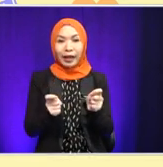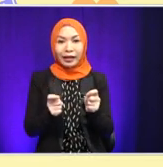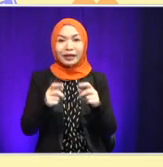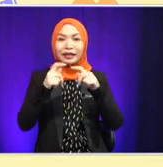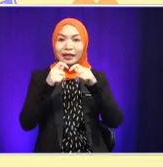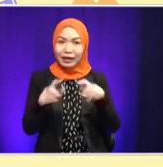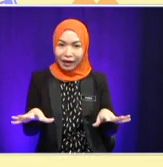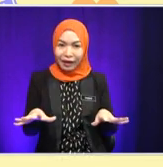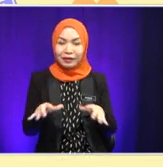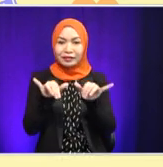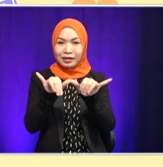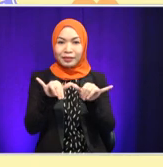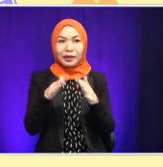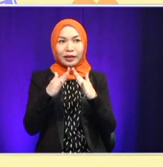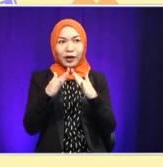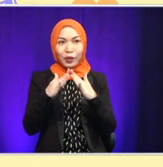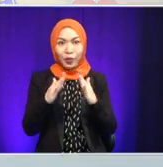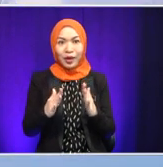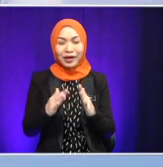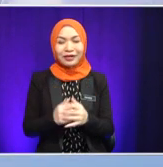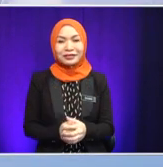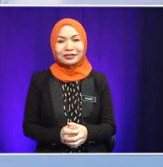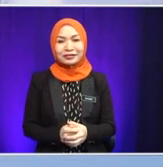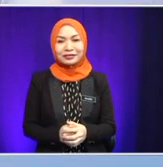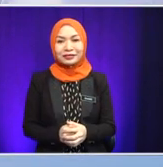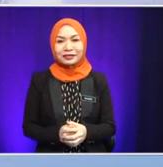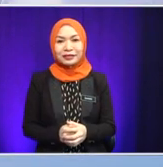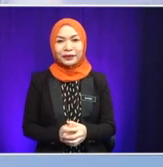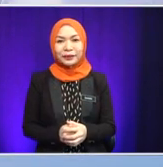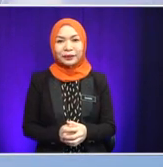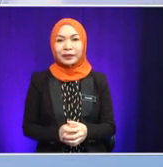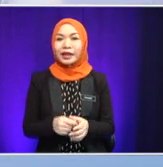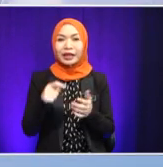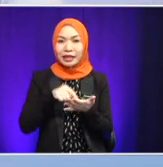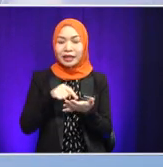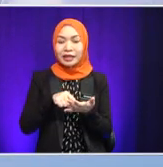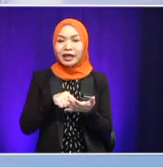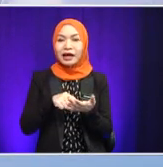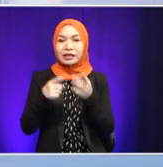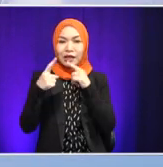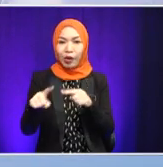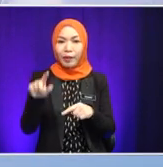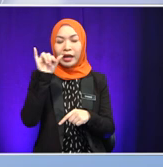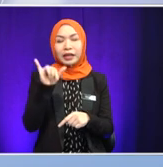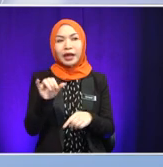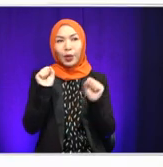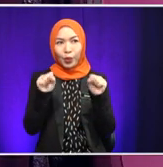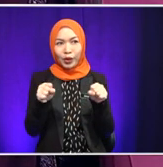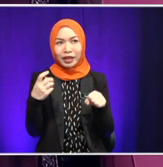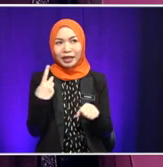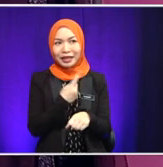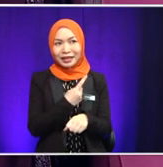Oke ini merupakan contoh jawaban yang mana kita boleh kaitkan dengan tajuk ini